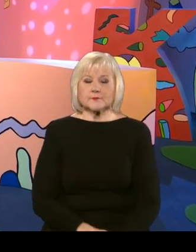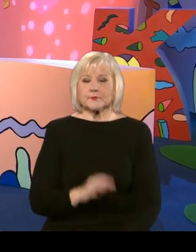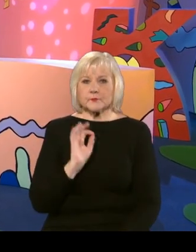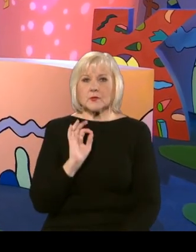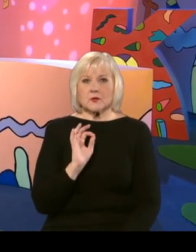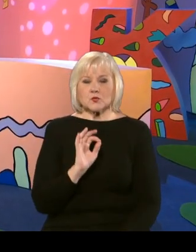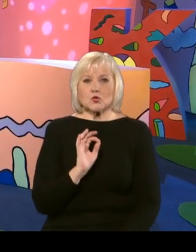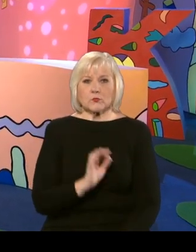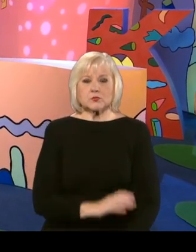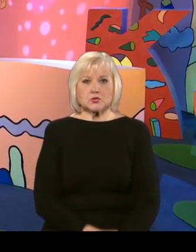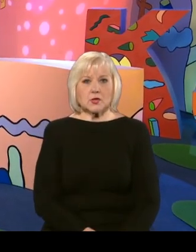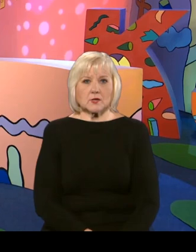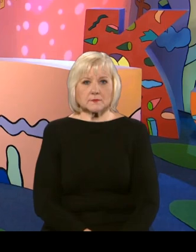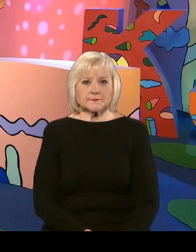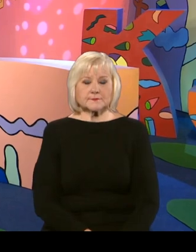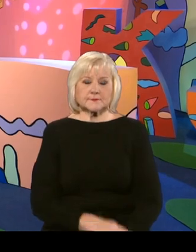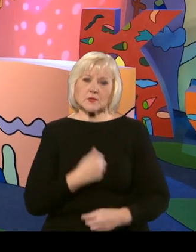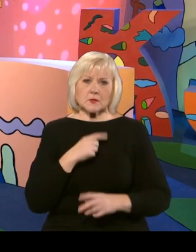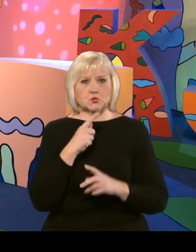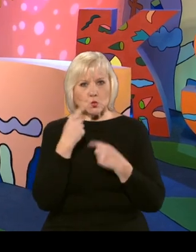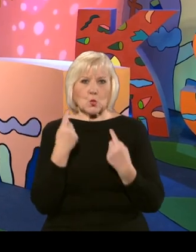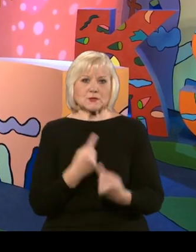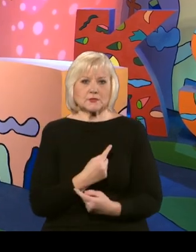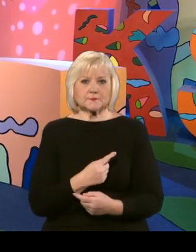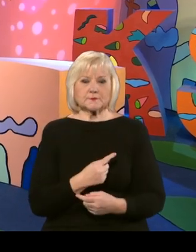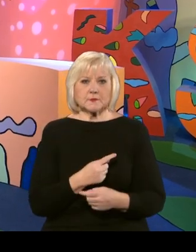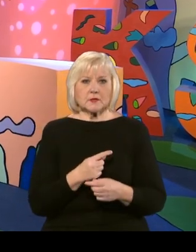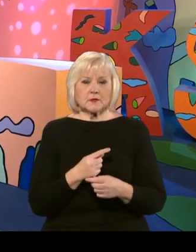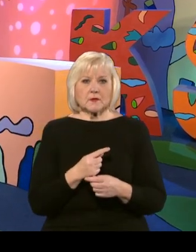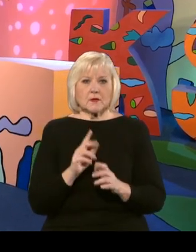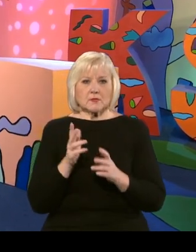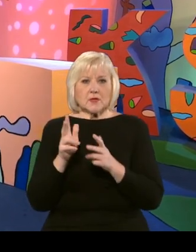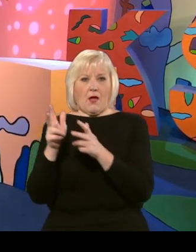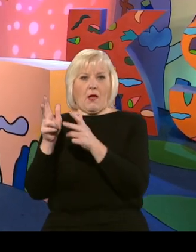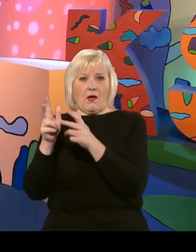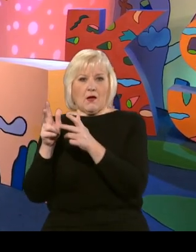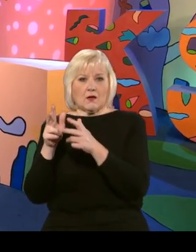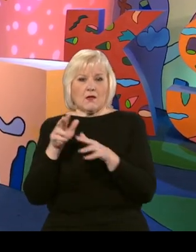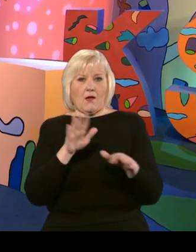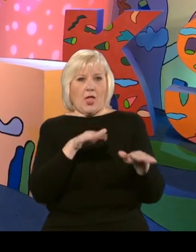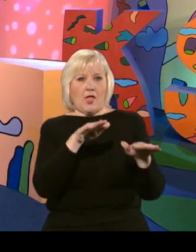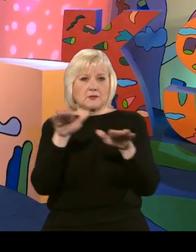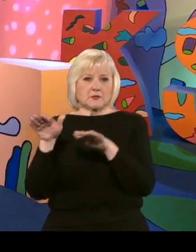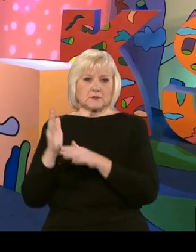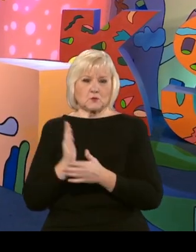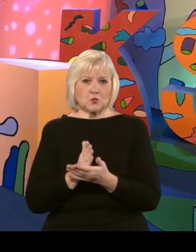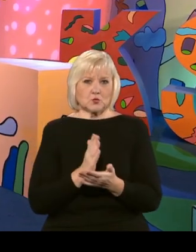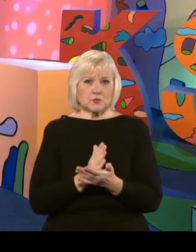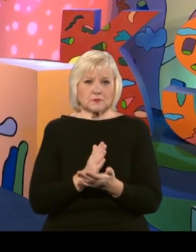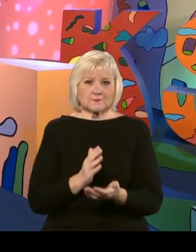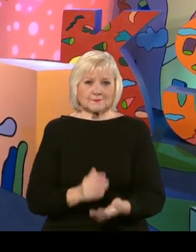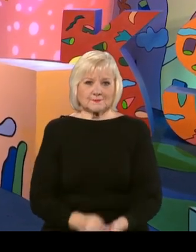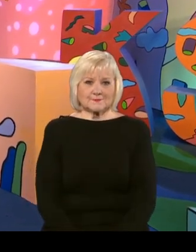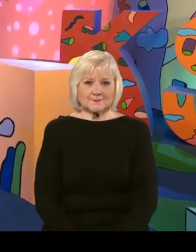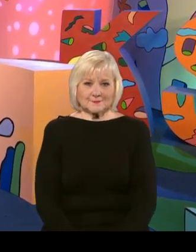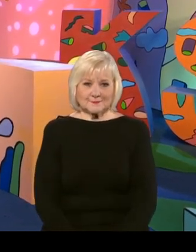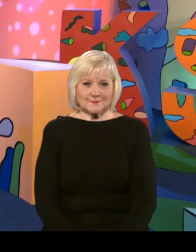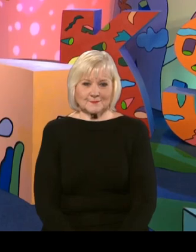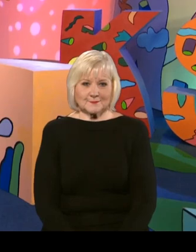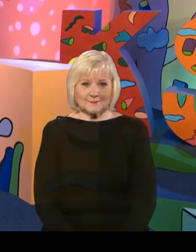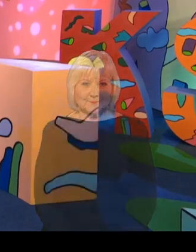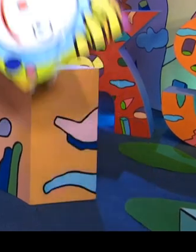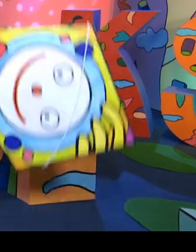dobře, tak já to teda vyzkouším. Tak draku letíme, jo? A hop! Jo!